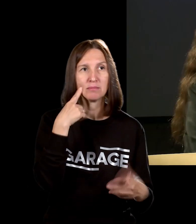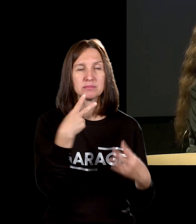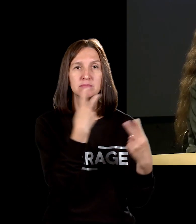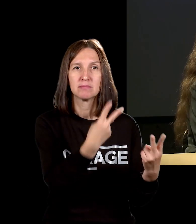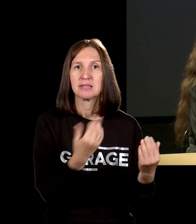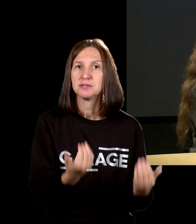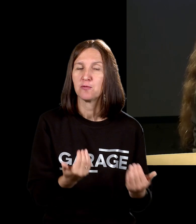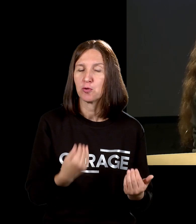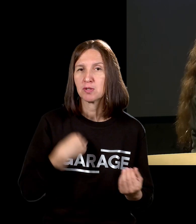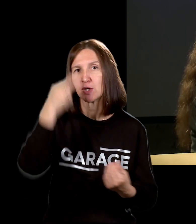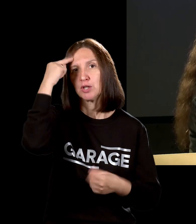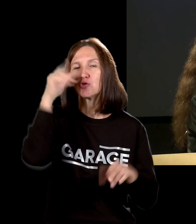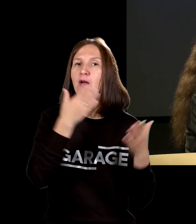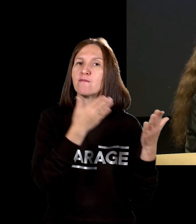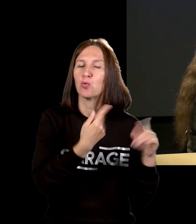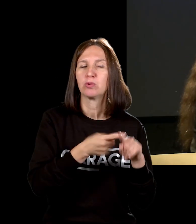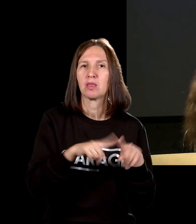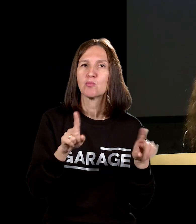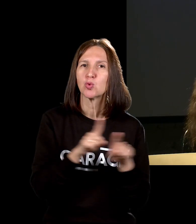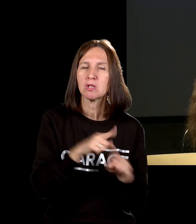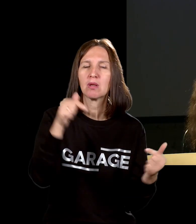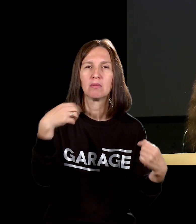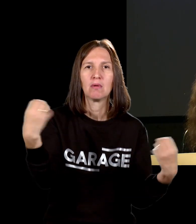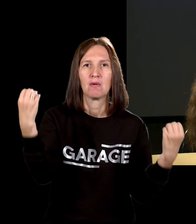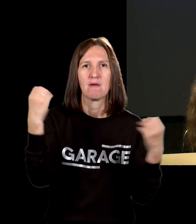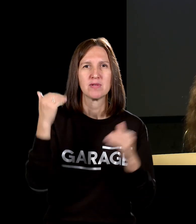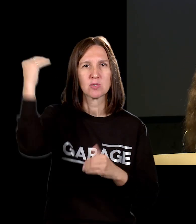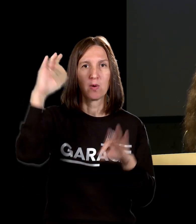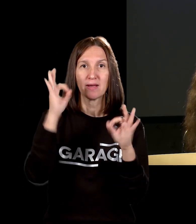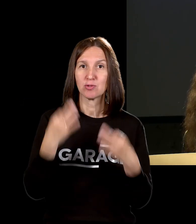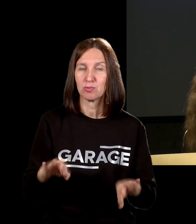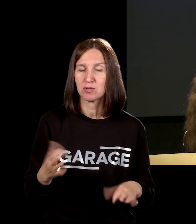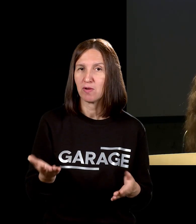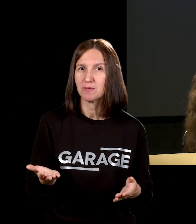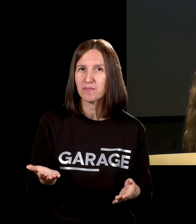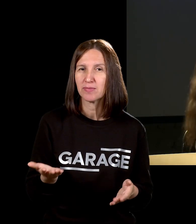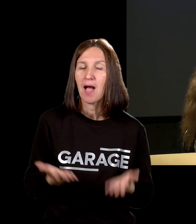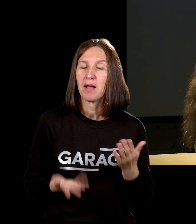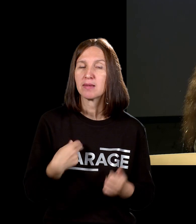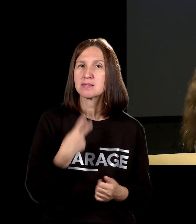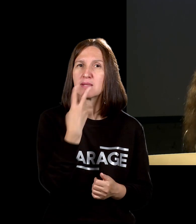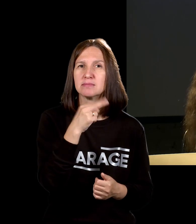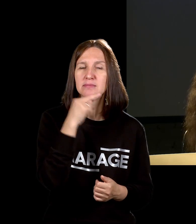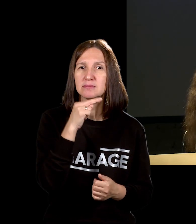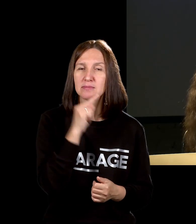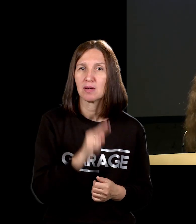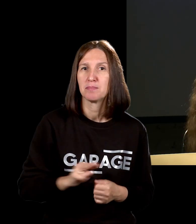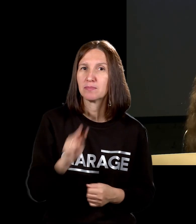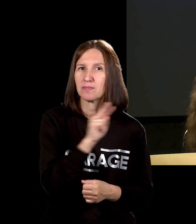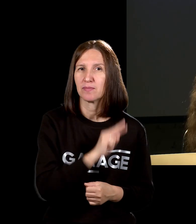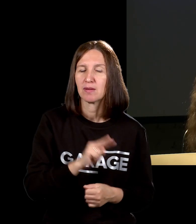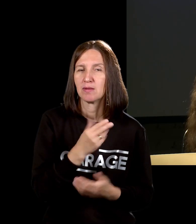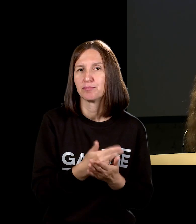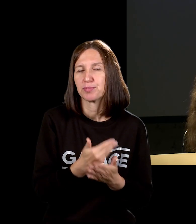искусство. Знаете, когда мы, если вы рассматриваете внимательно, там, не знаю, это, может быть, не Кранахов,